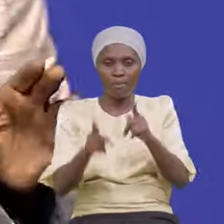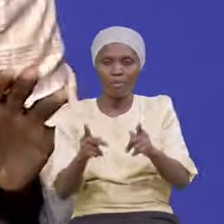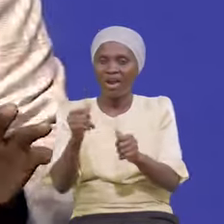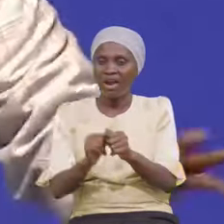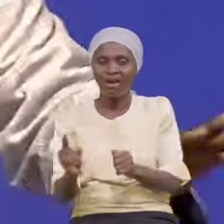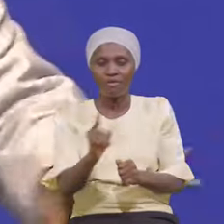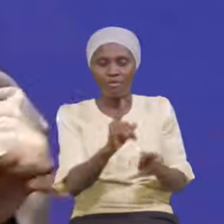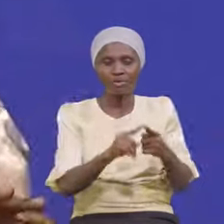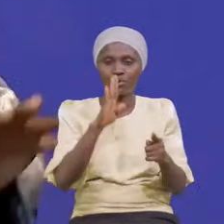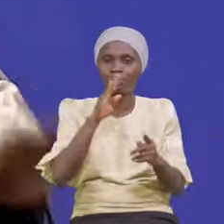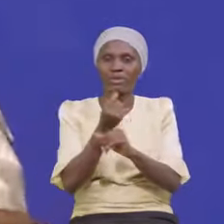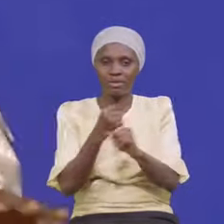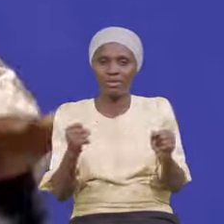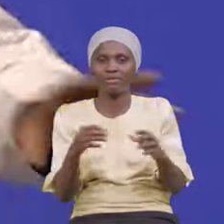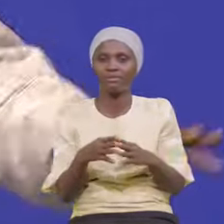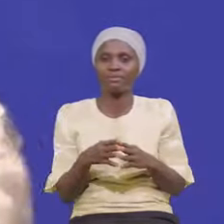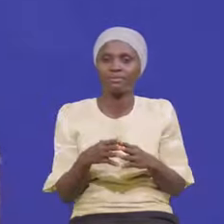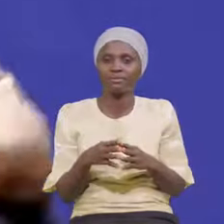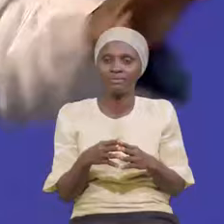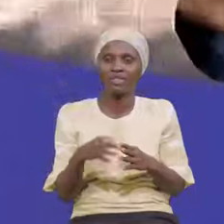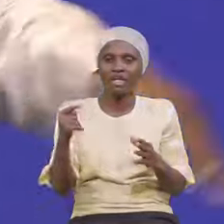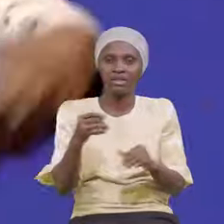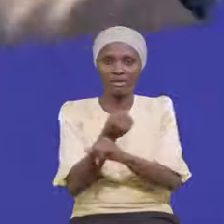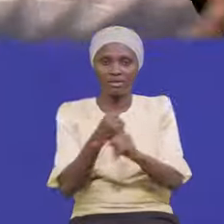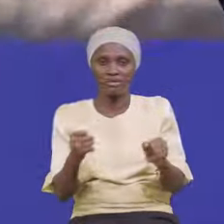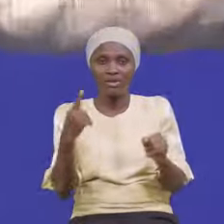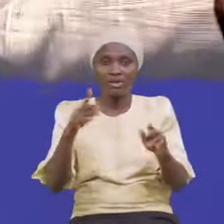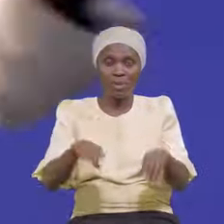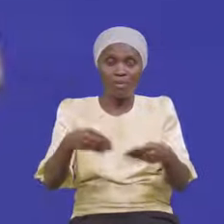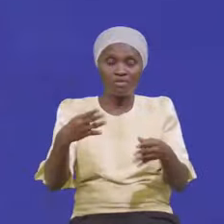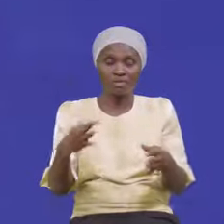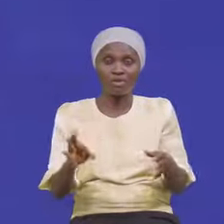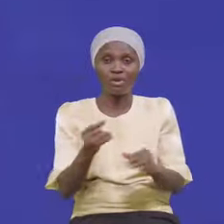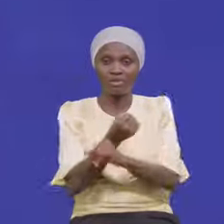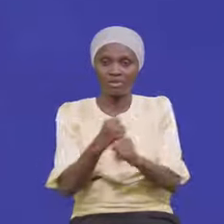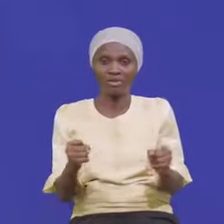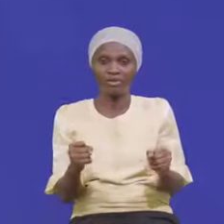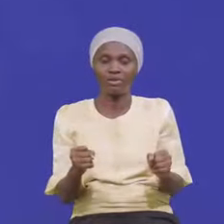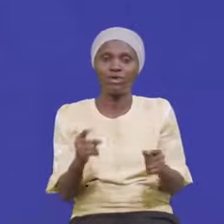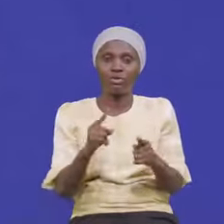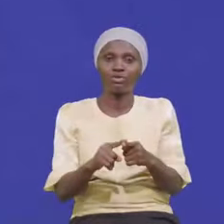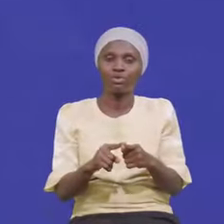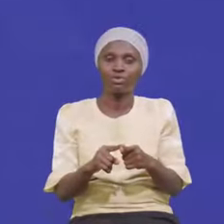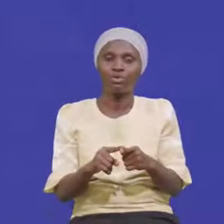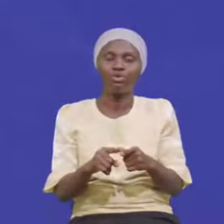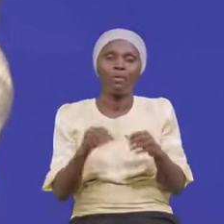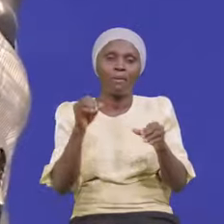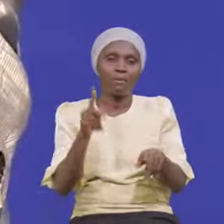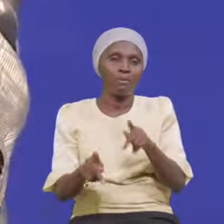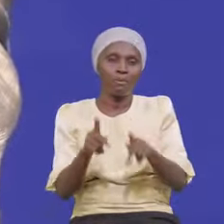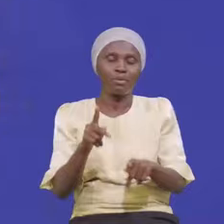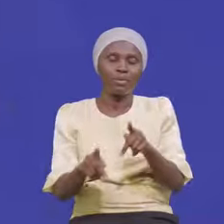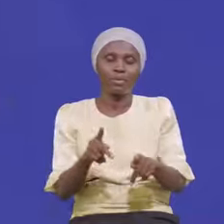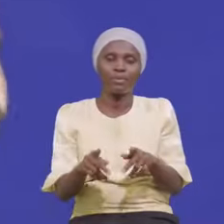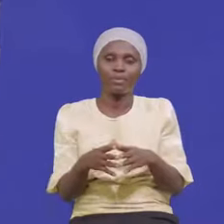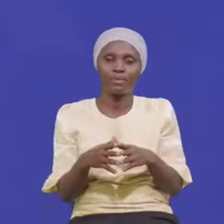మానవాళి రక్షించబడాలని కోరుతున్నాడు. Salvation, the provision of salvation to a group of people. రక్షణ అనే వనరు ఒక కొద్ది